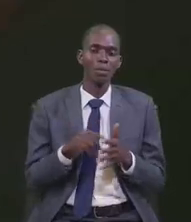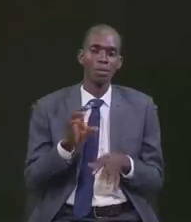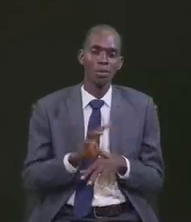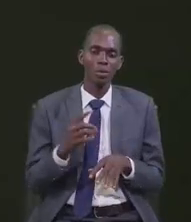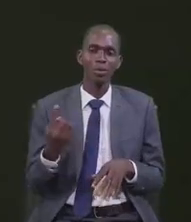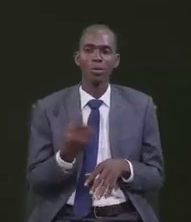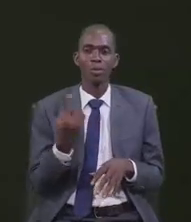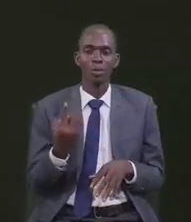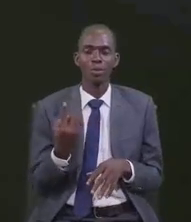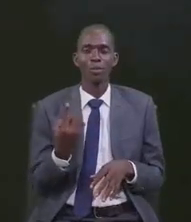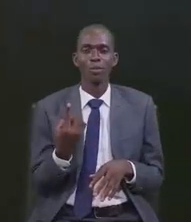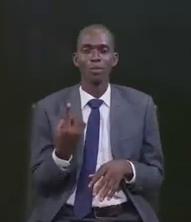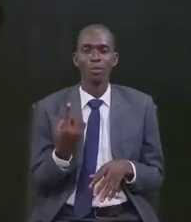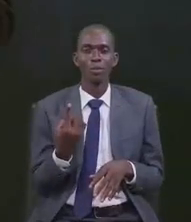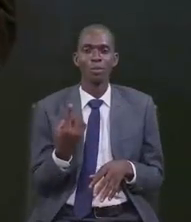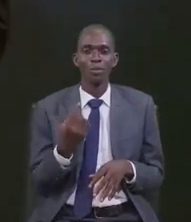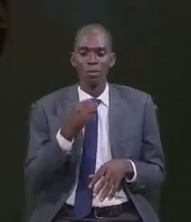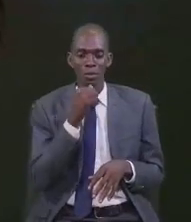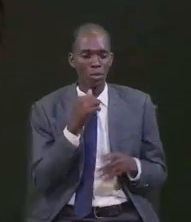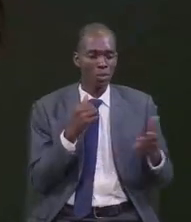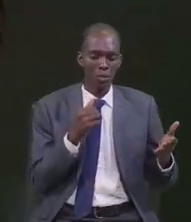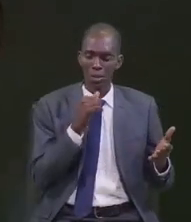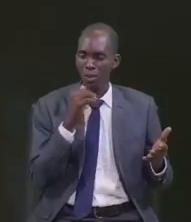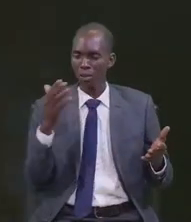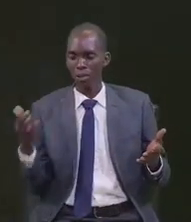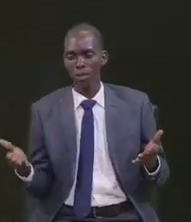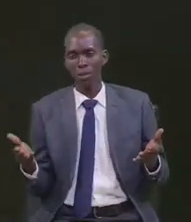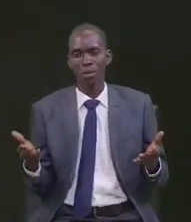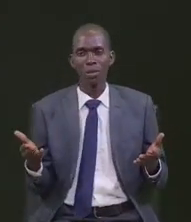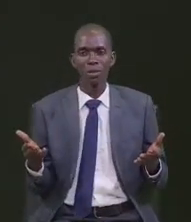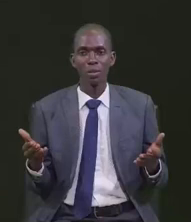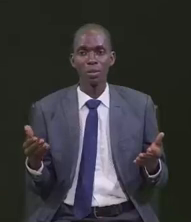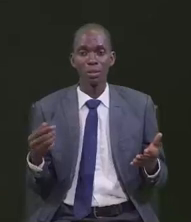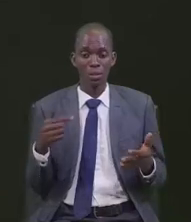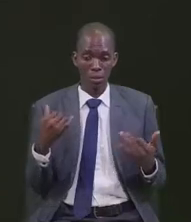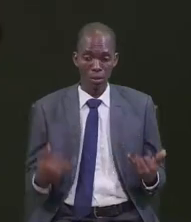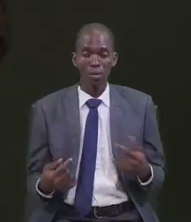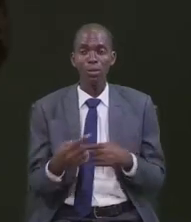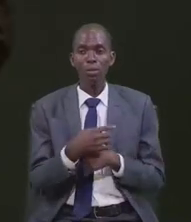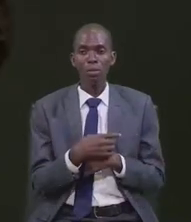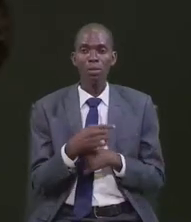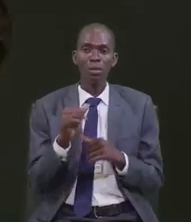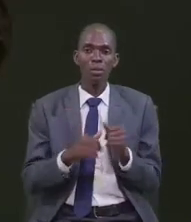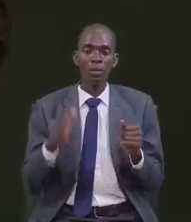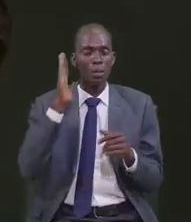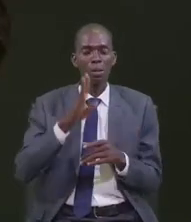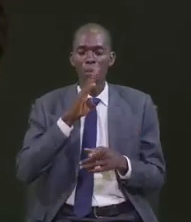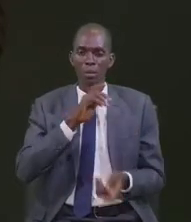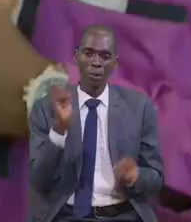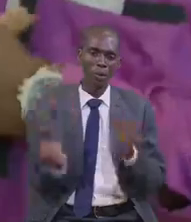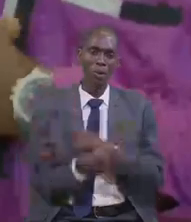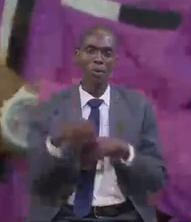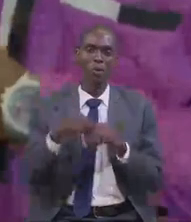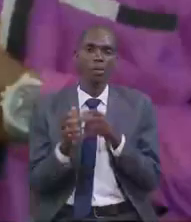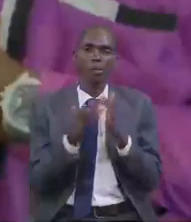profonde qui flotte, qui est superficiel, qui n'est pas ce qui n'est pas là. Aujourd'hui, toute chose changera dans votre vie.